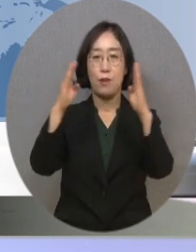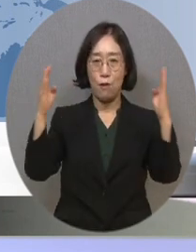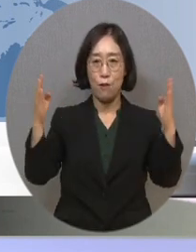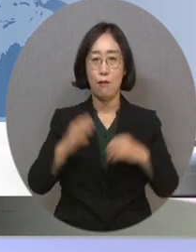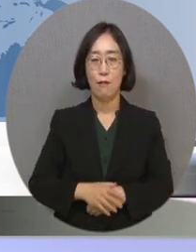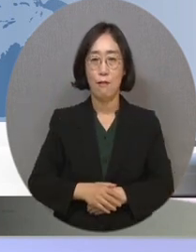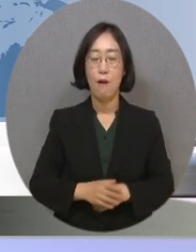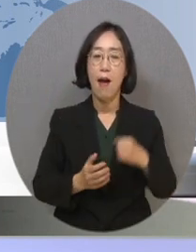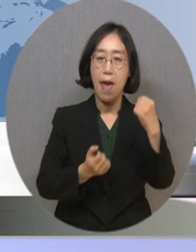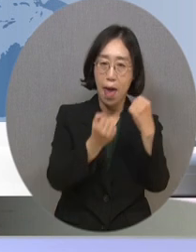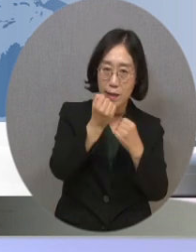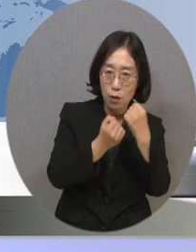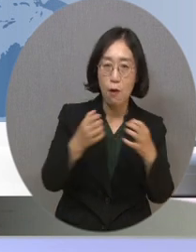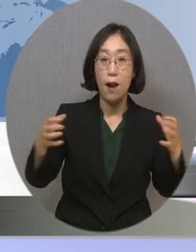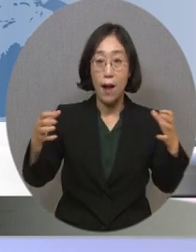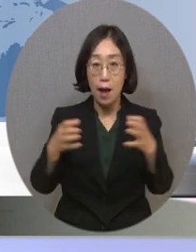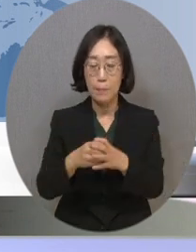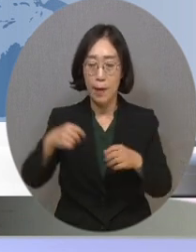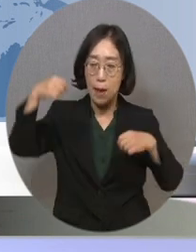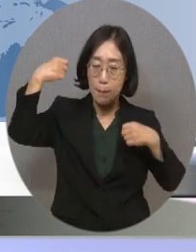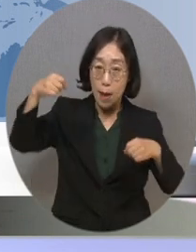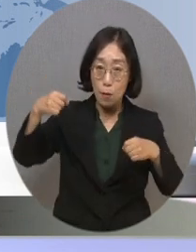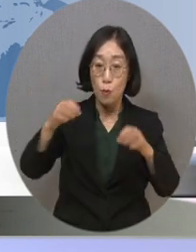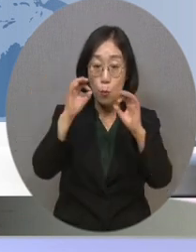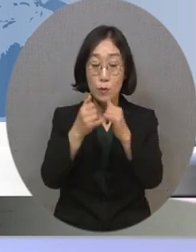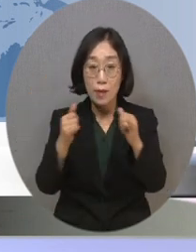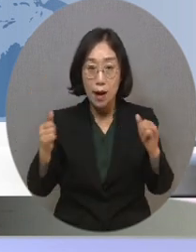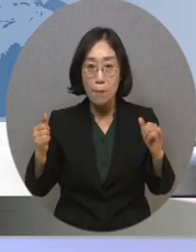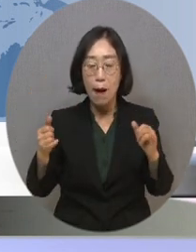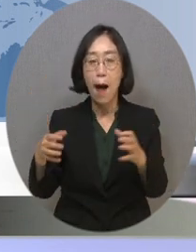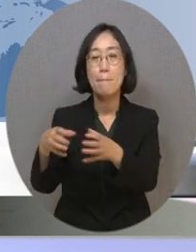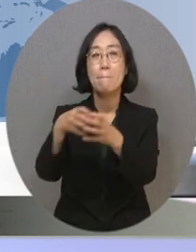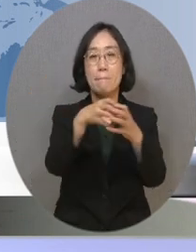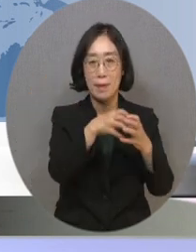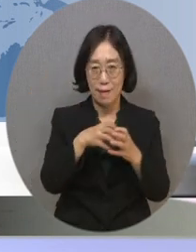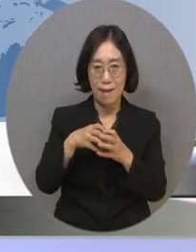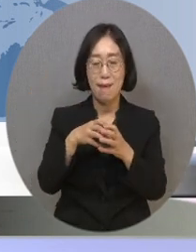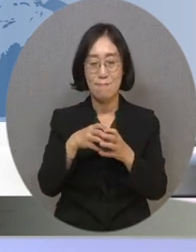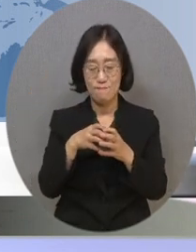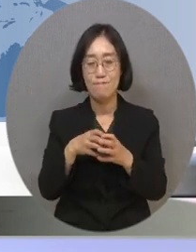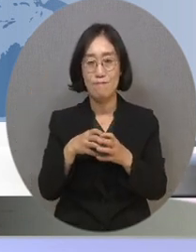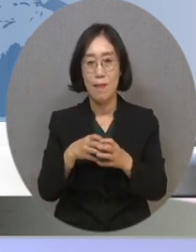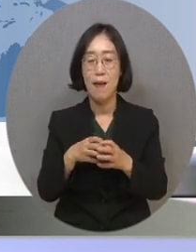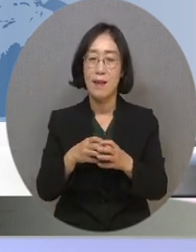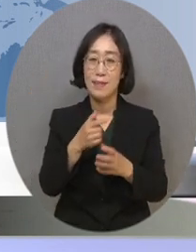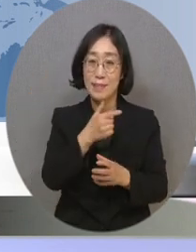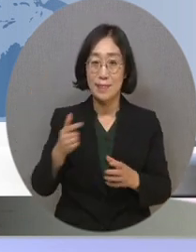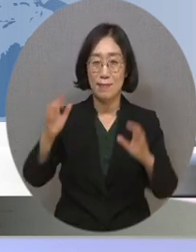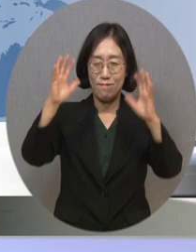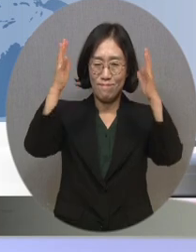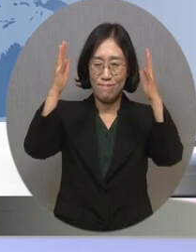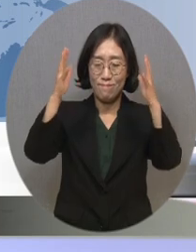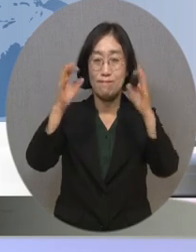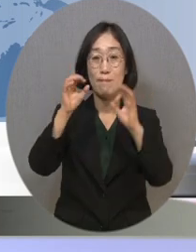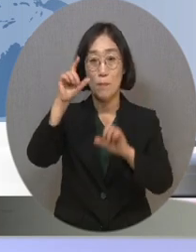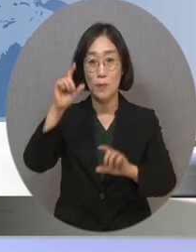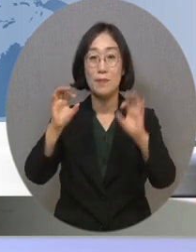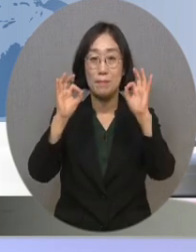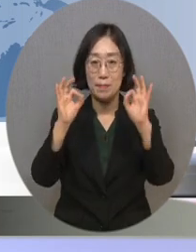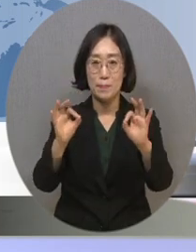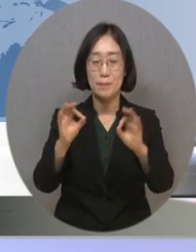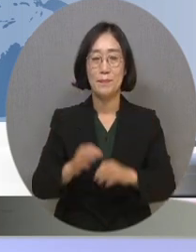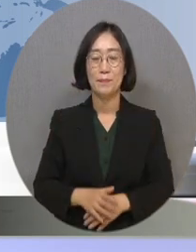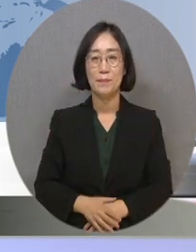내용 해설이 더해지며 배우와 관객이 함께 호흡하고 환호의 박수가 이어지는 무대였는데요. 정운성 기자입니다.